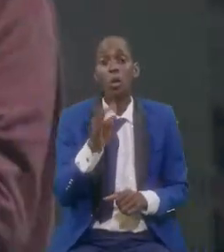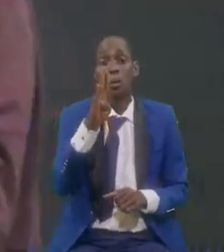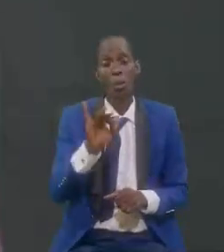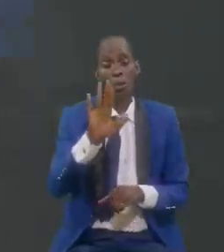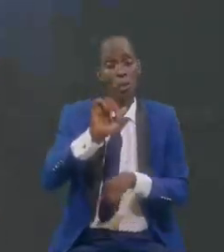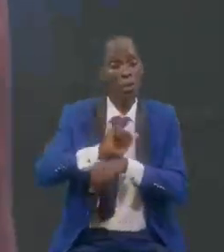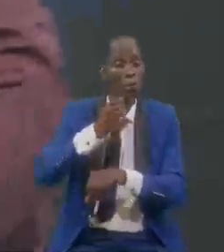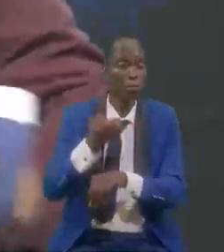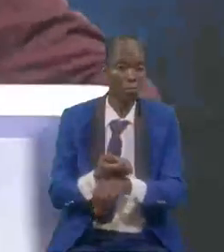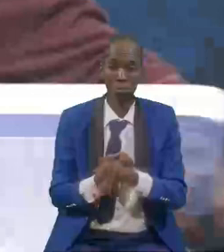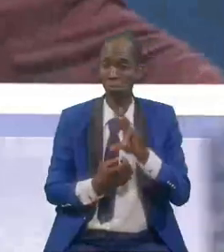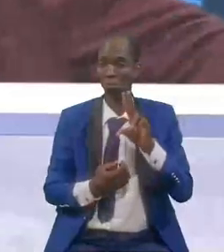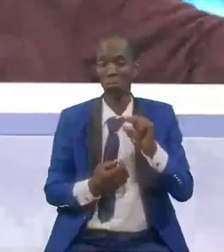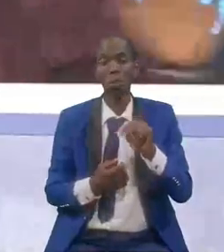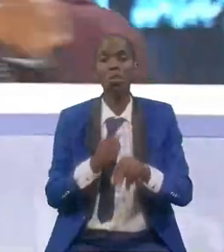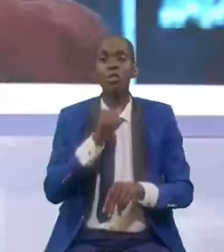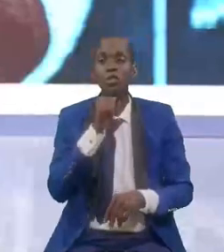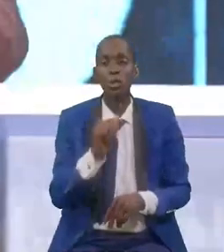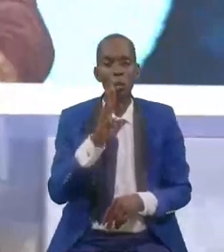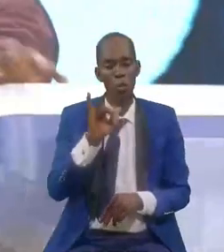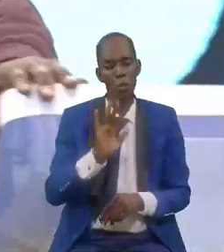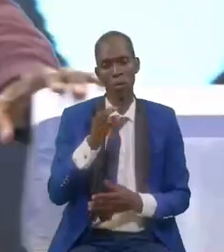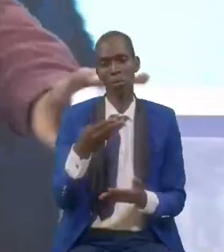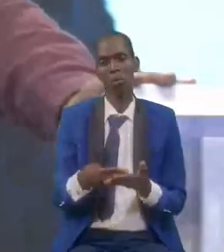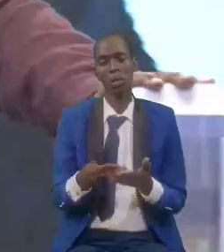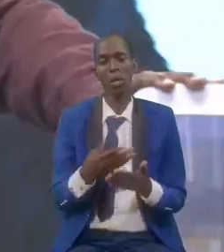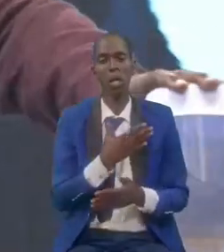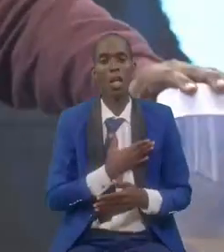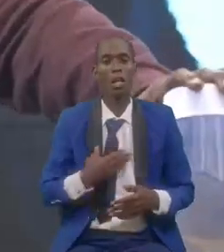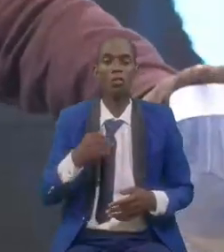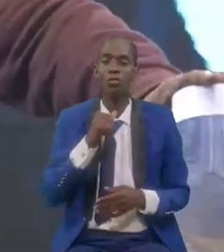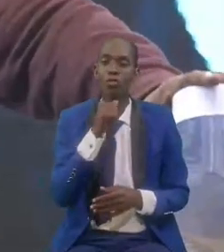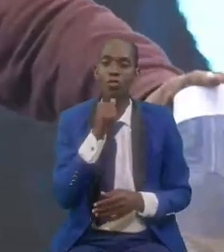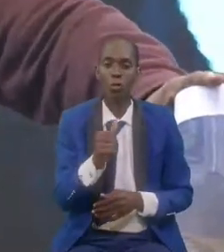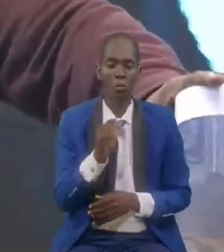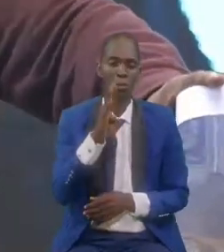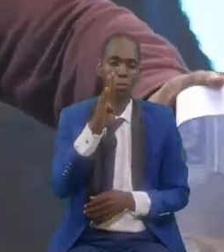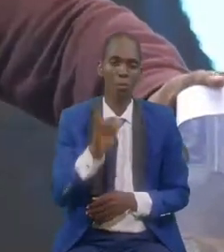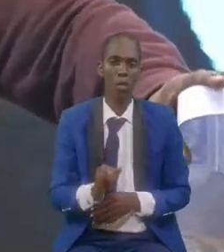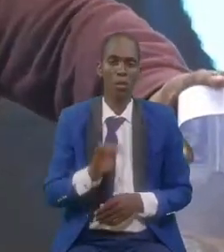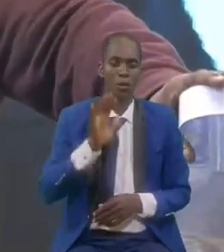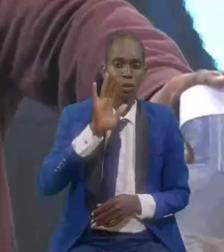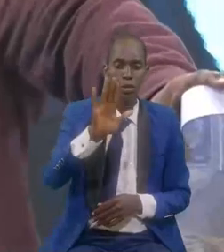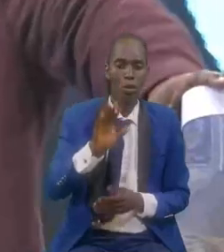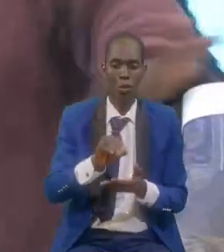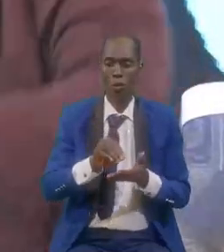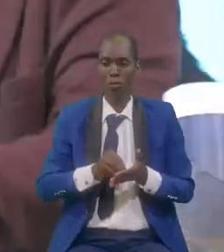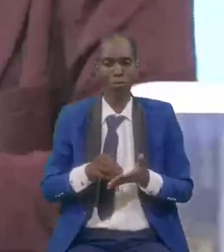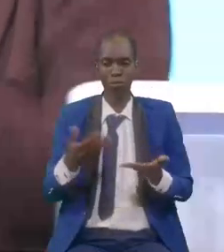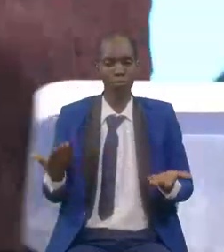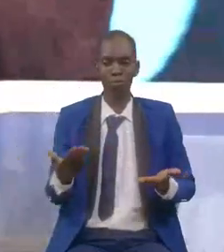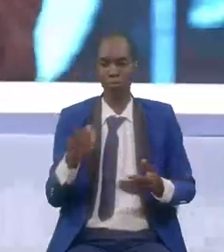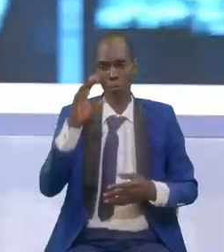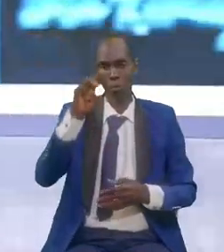n'a pas les mérites, pas par l'argent et pas ta